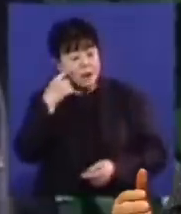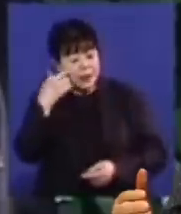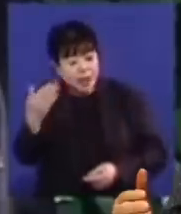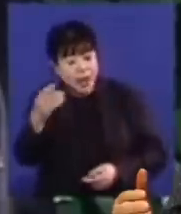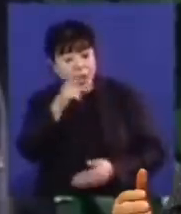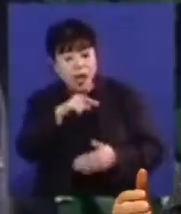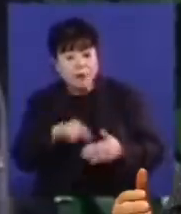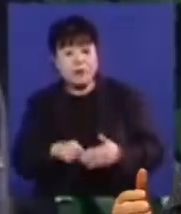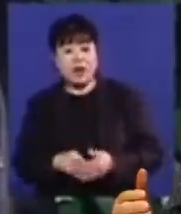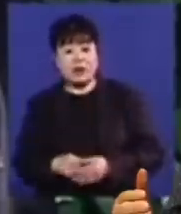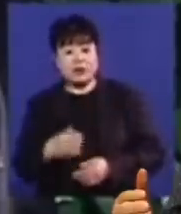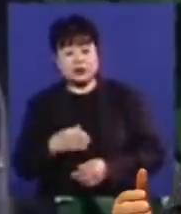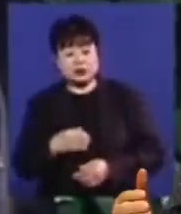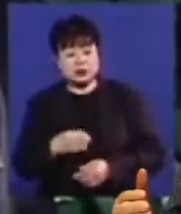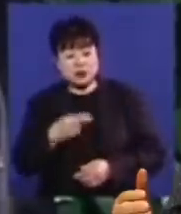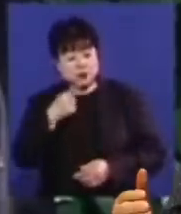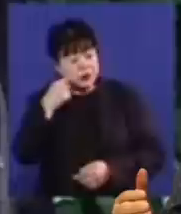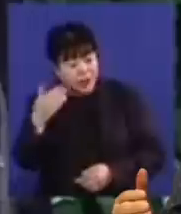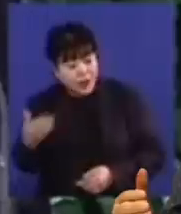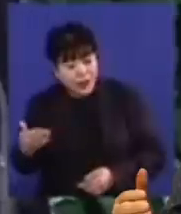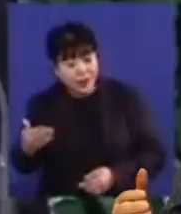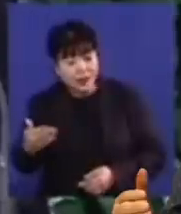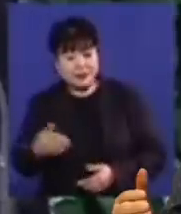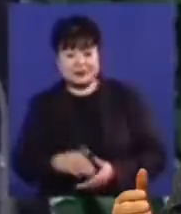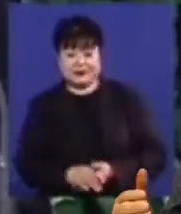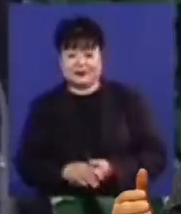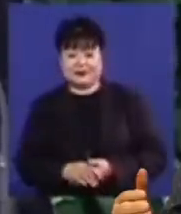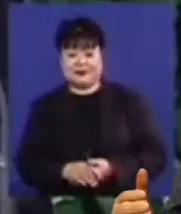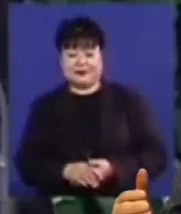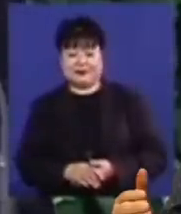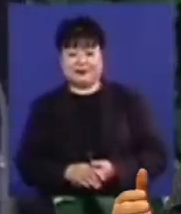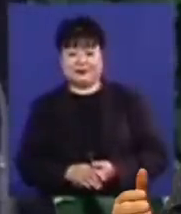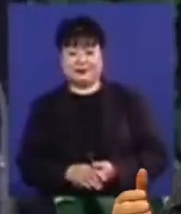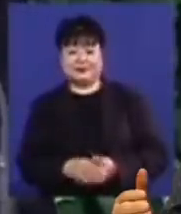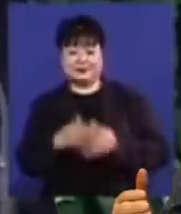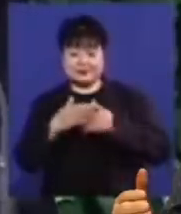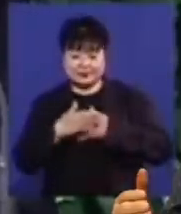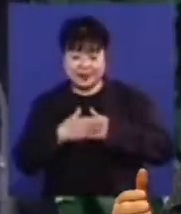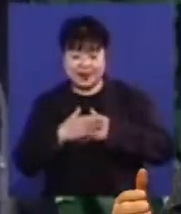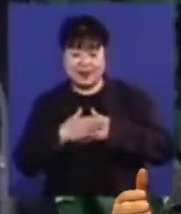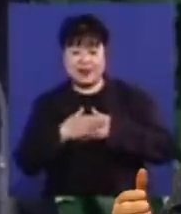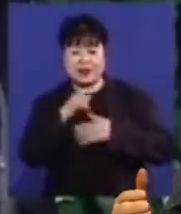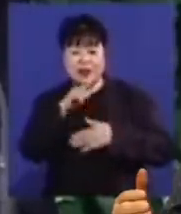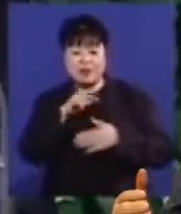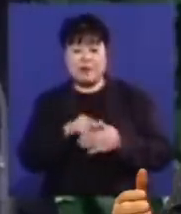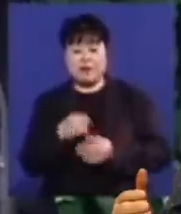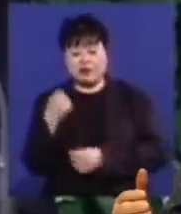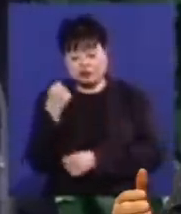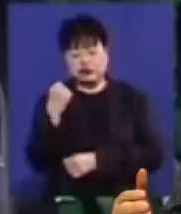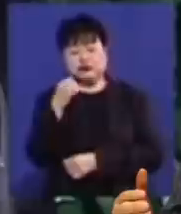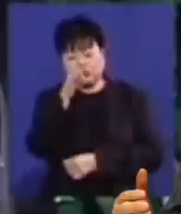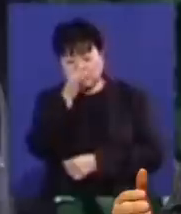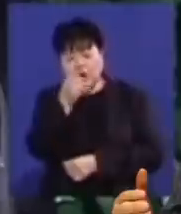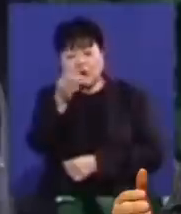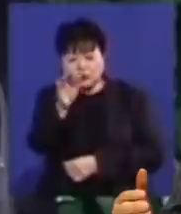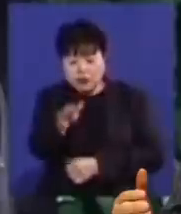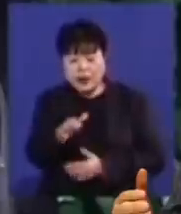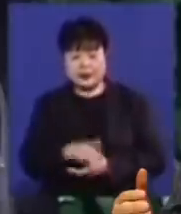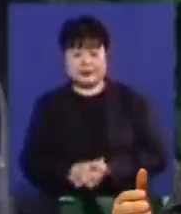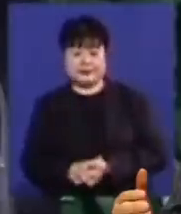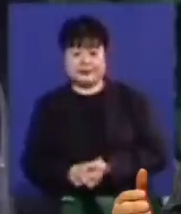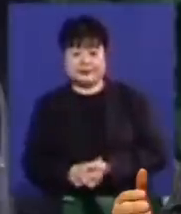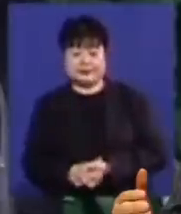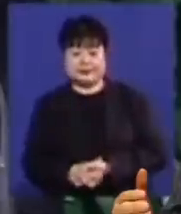마음에 동요가 오지 않느냐. 하드슨 테일러가 한 말이 있습니다. 내라고 해서 마음에 동요가 안 올 택이 있겠는가.